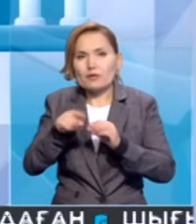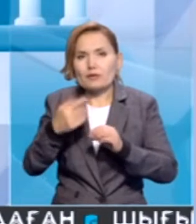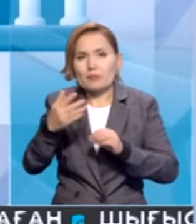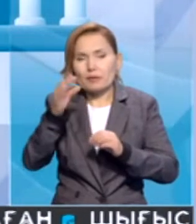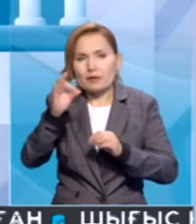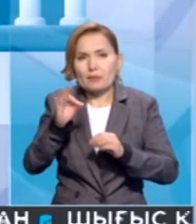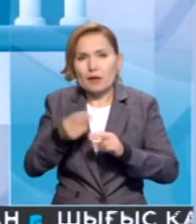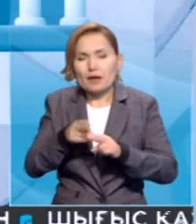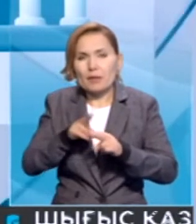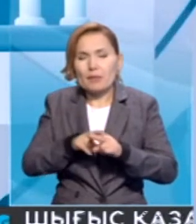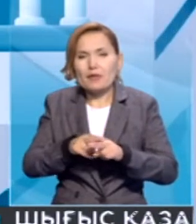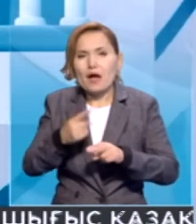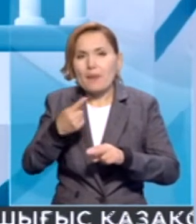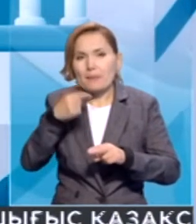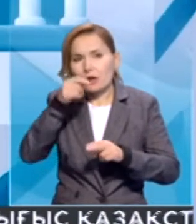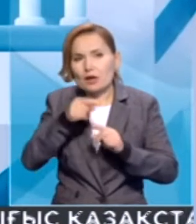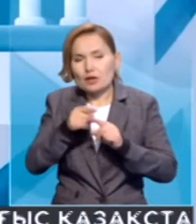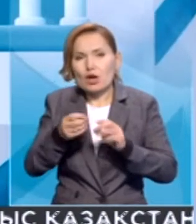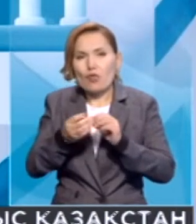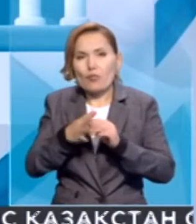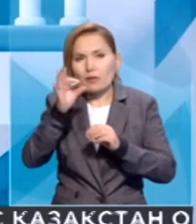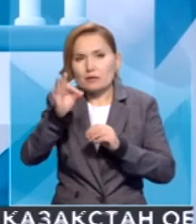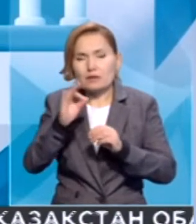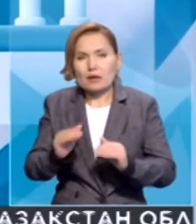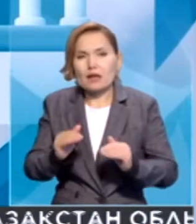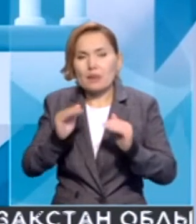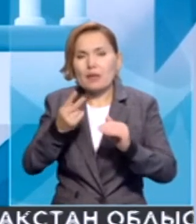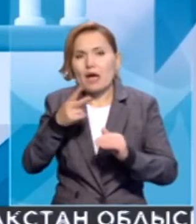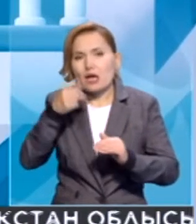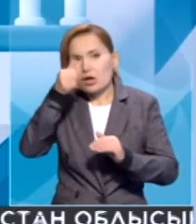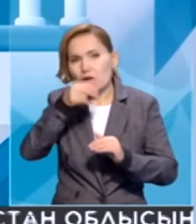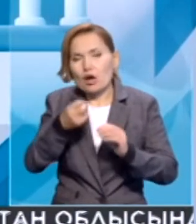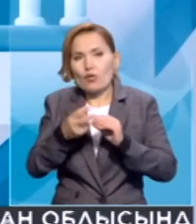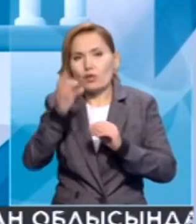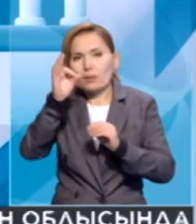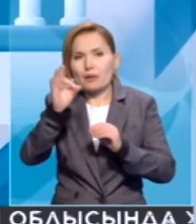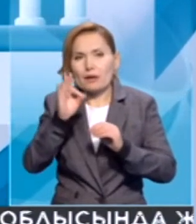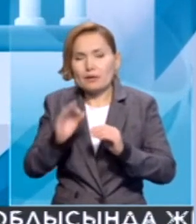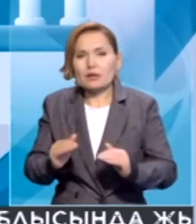дейінгі 15,12, ал 2 жылға дейінгі депозит мөлшерлемесі